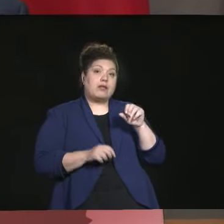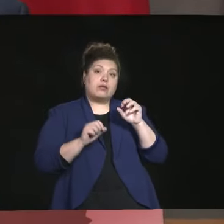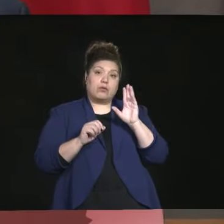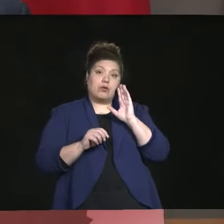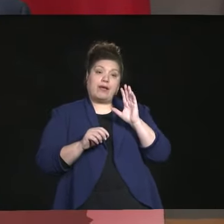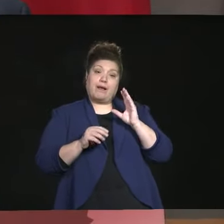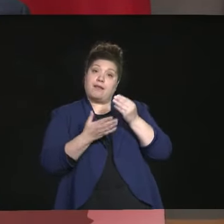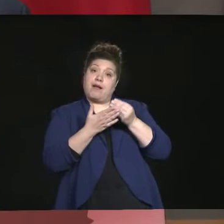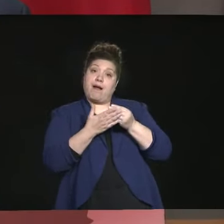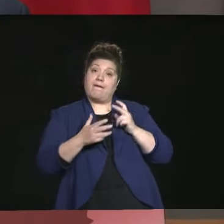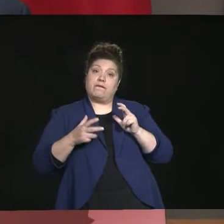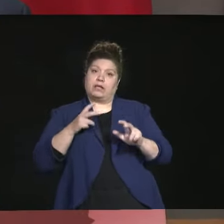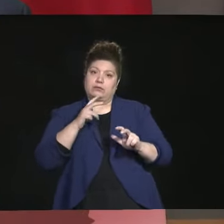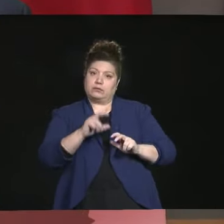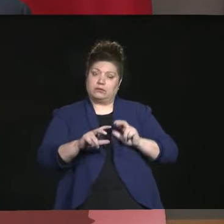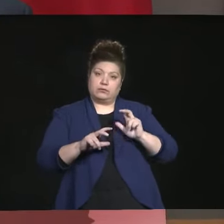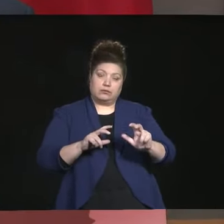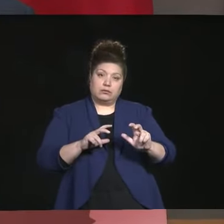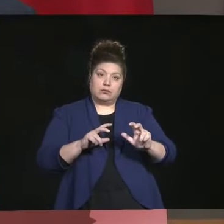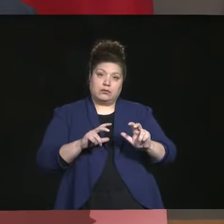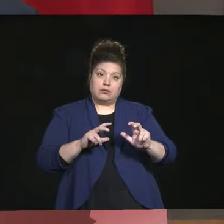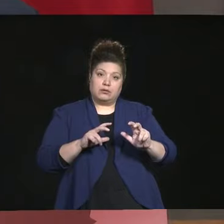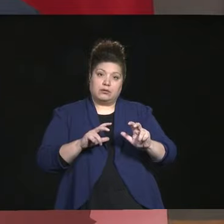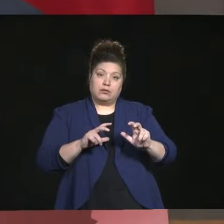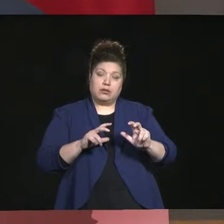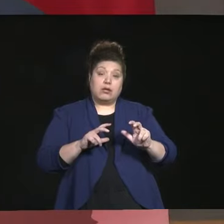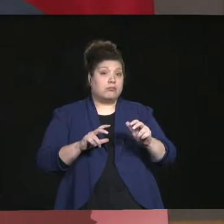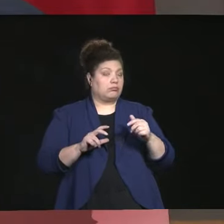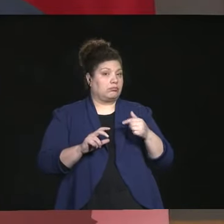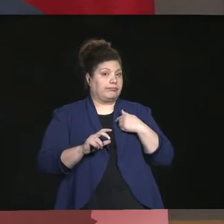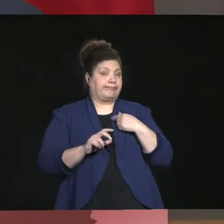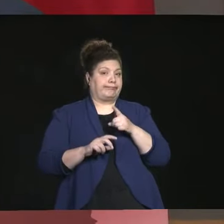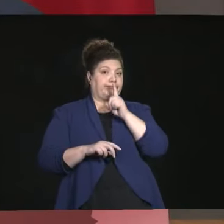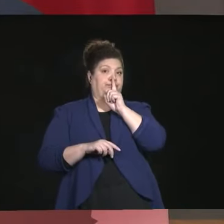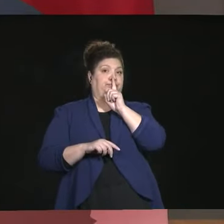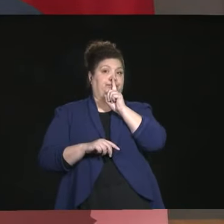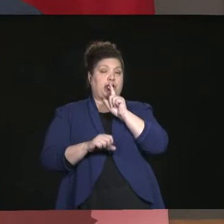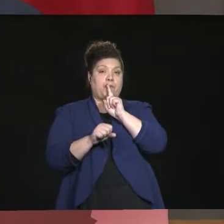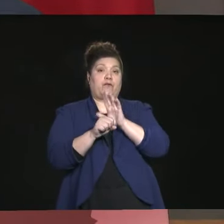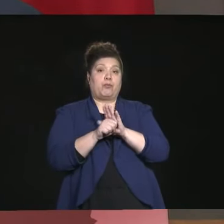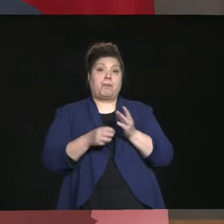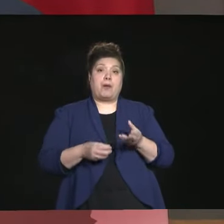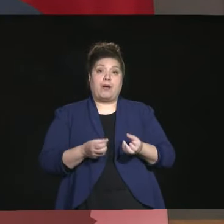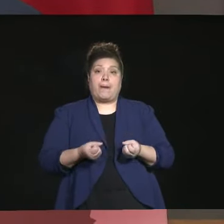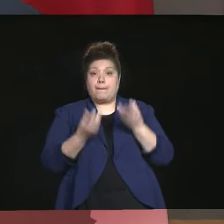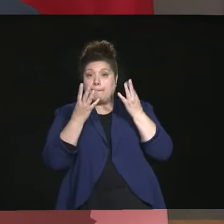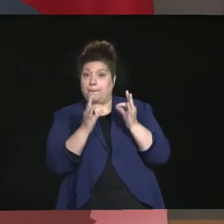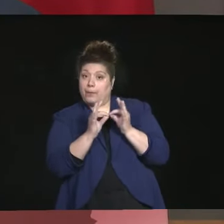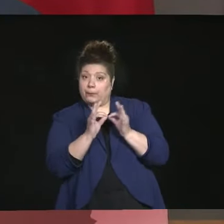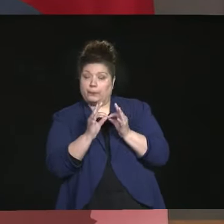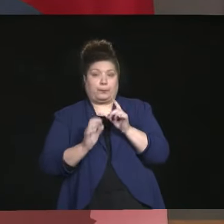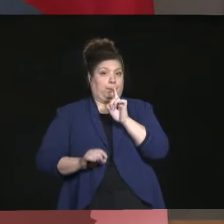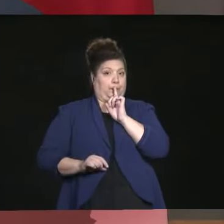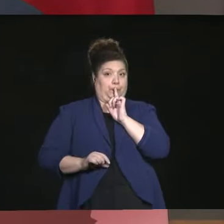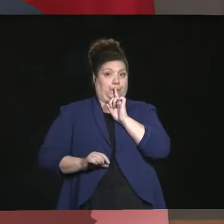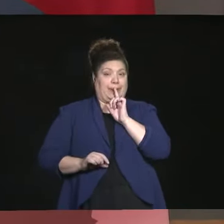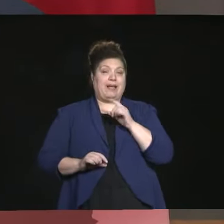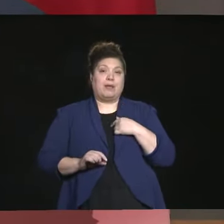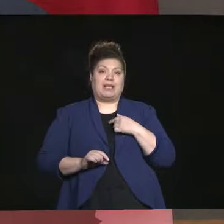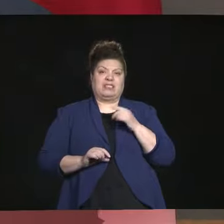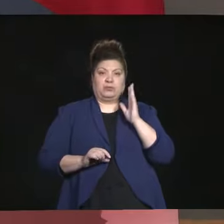confirmer combien d'argent maintenant, à bientôt, j'espère, que nous allons investir pour une usine qui va